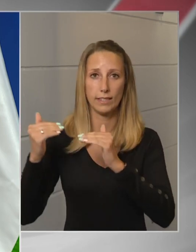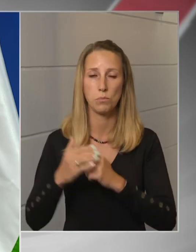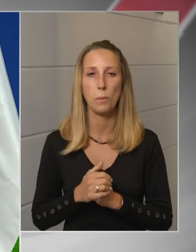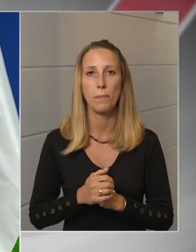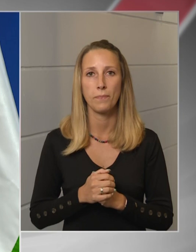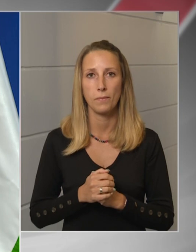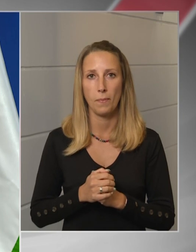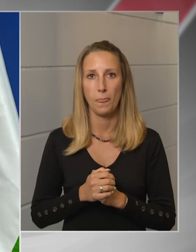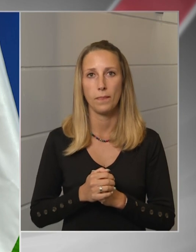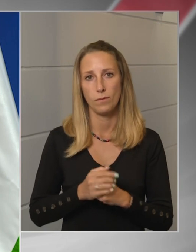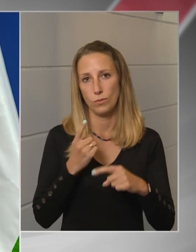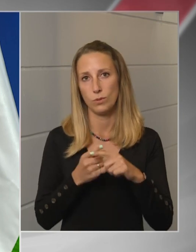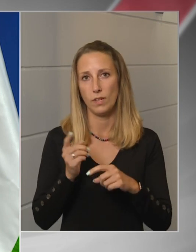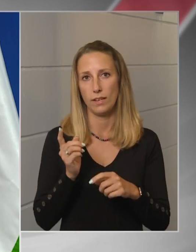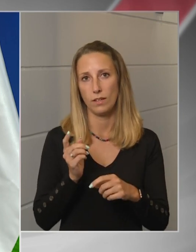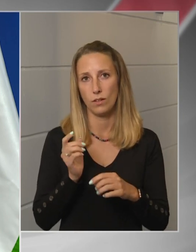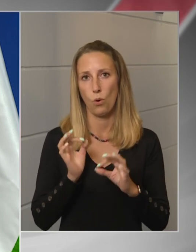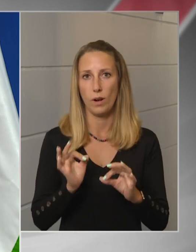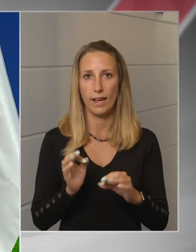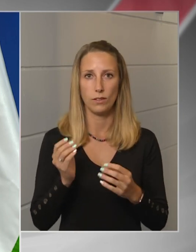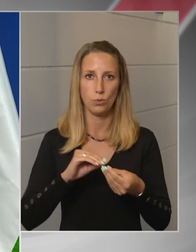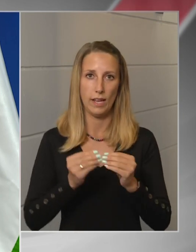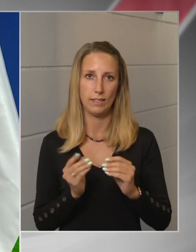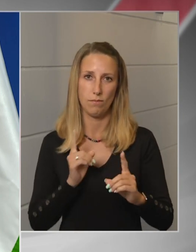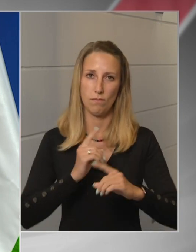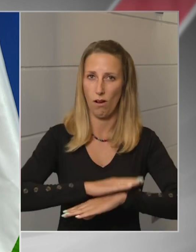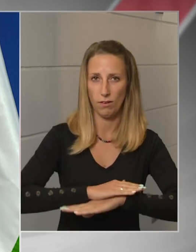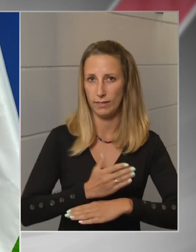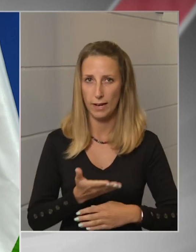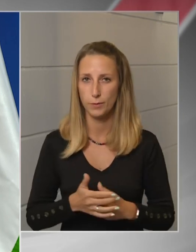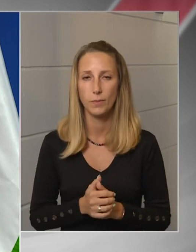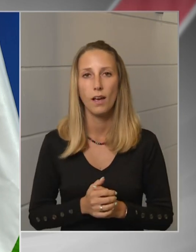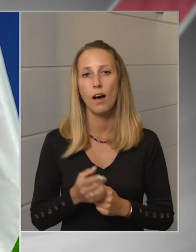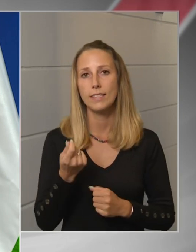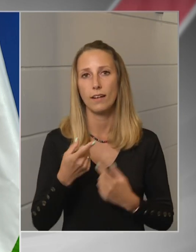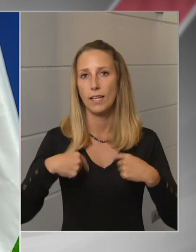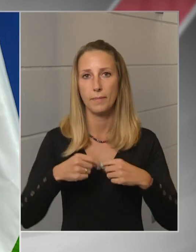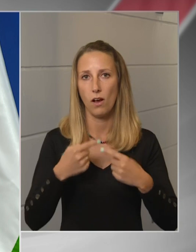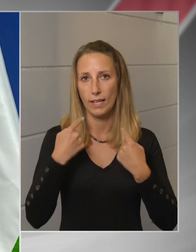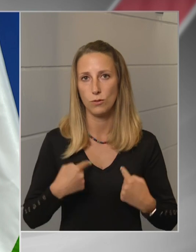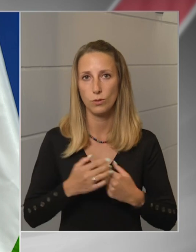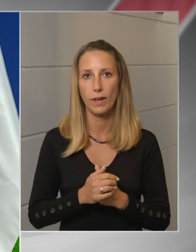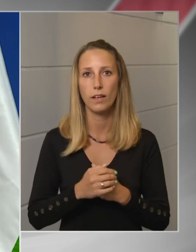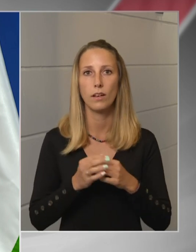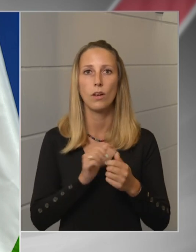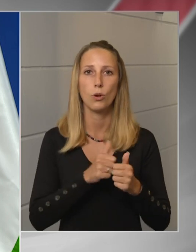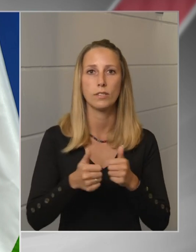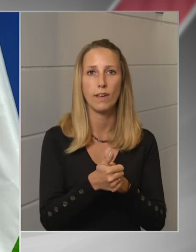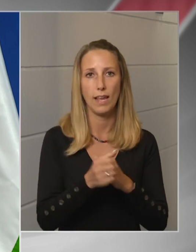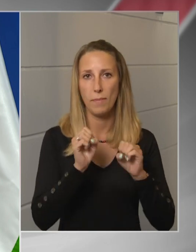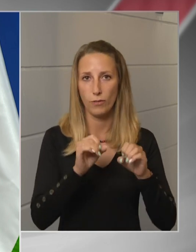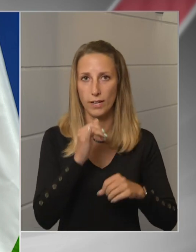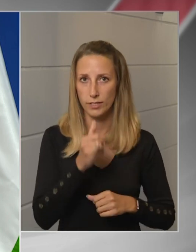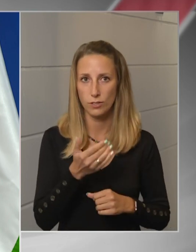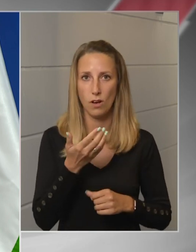nem egy korrekt tüzleti magatartás. Tekintette arra, hogy az árat nem mi határozzuk meg, ezért közvetlen kormányatú befolyás